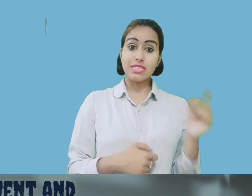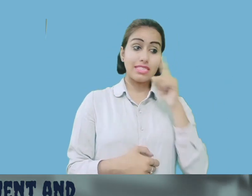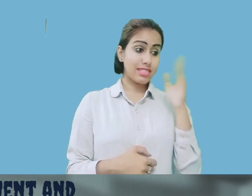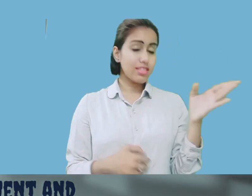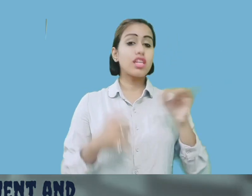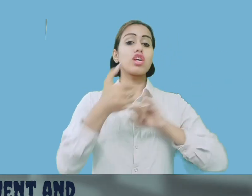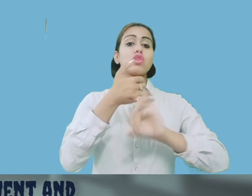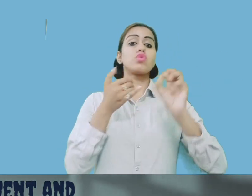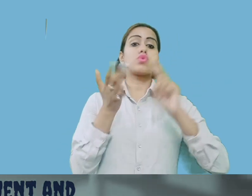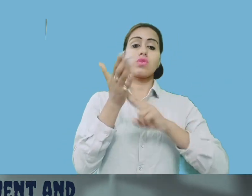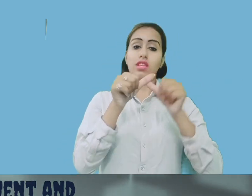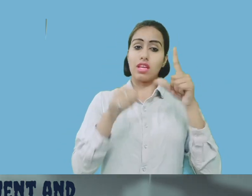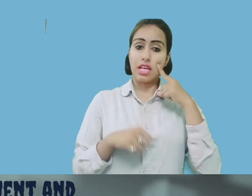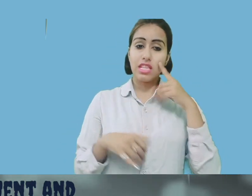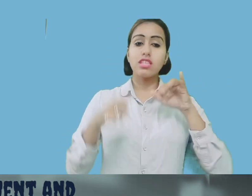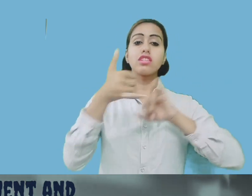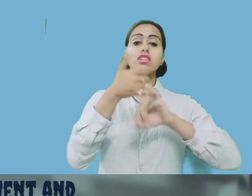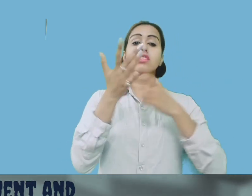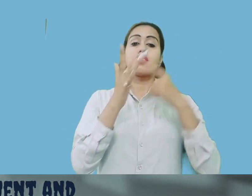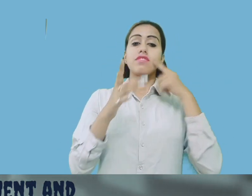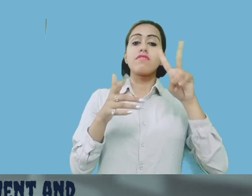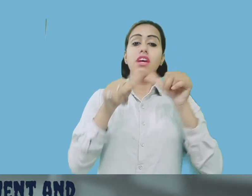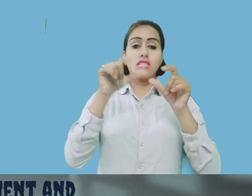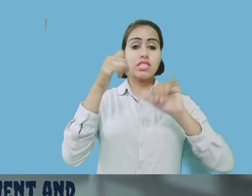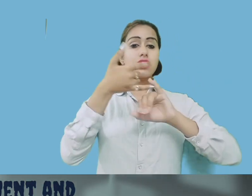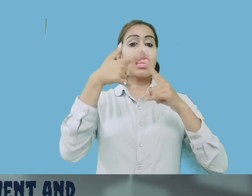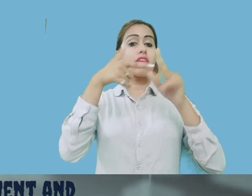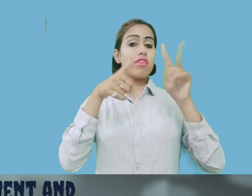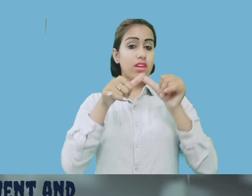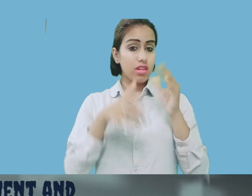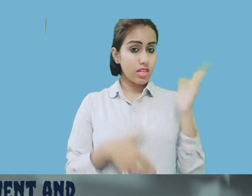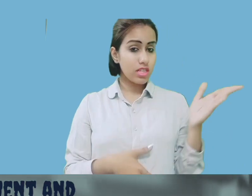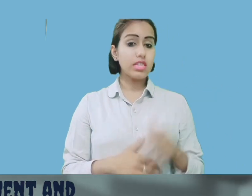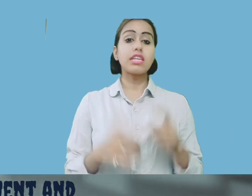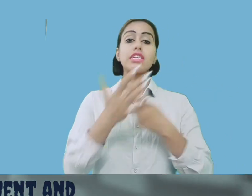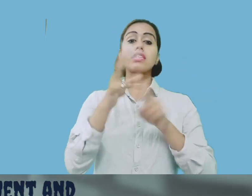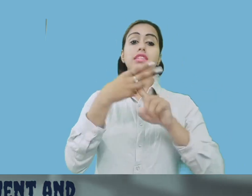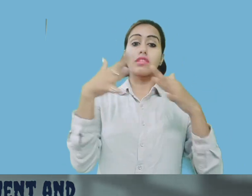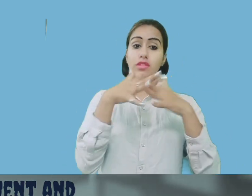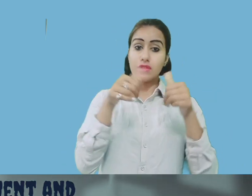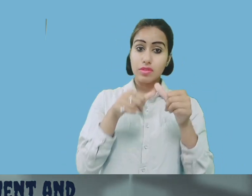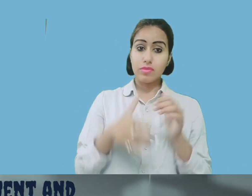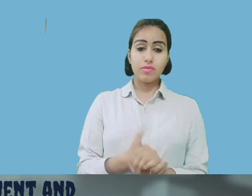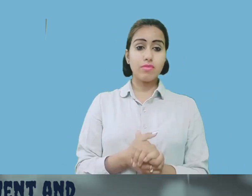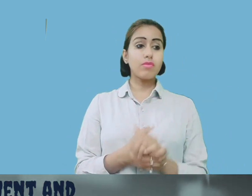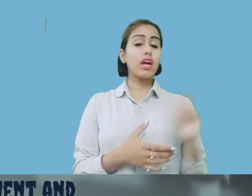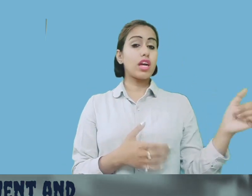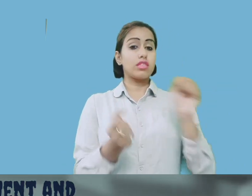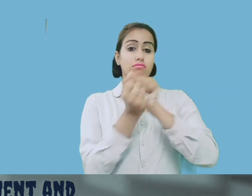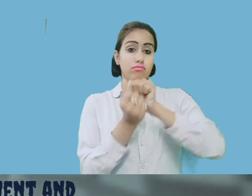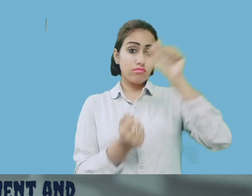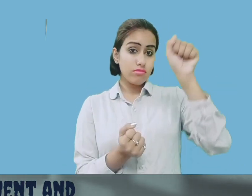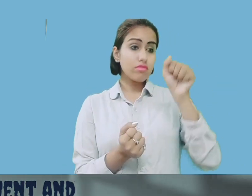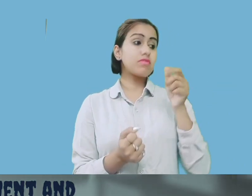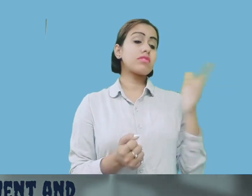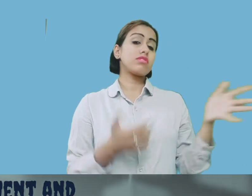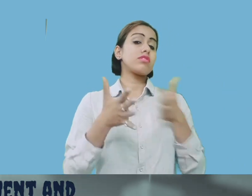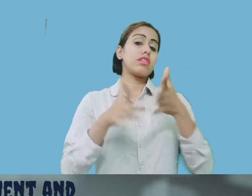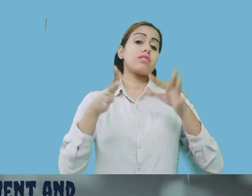हैं, रीवा नहीं रीवा के आसपास कई ज़िलों के बच्चे हैं, उनके लिए ये काम करना चाहती हैं और लगातार काम कर भी